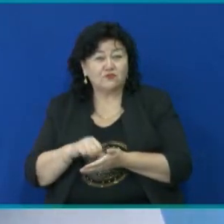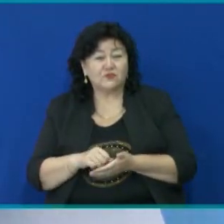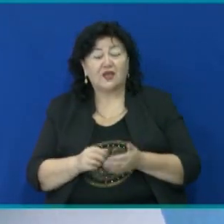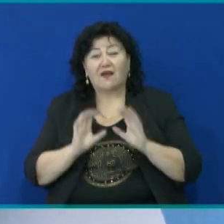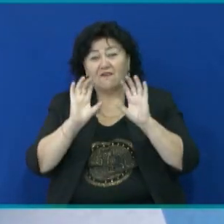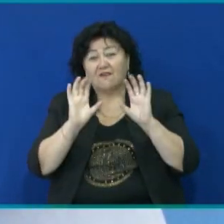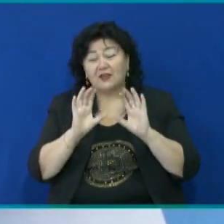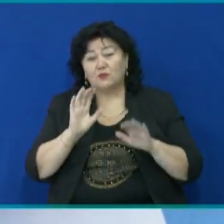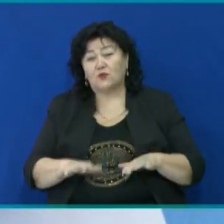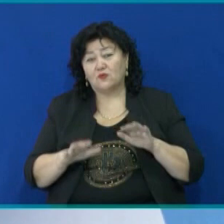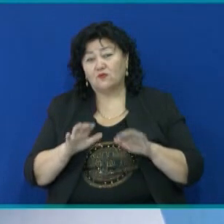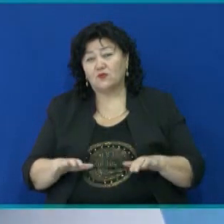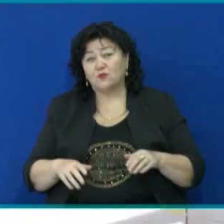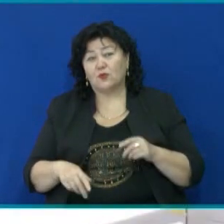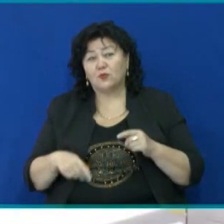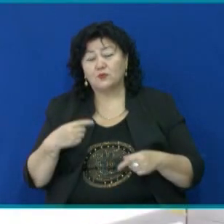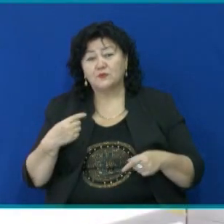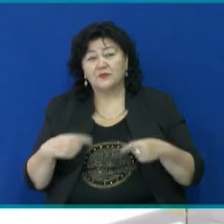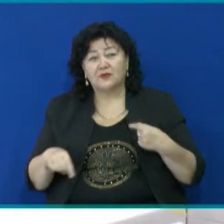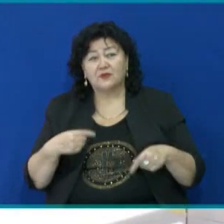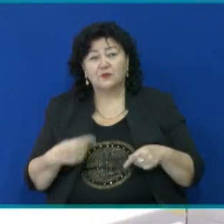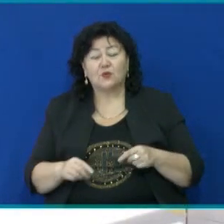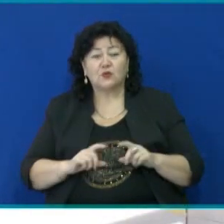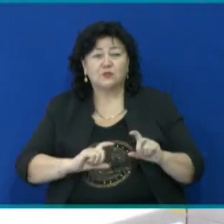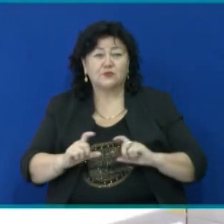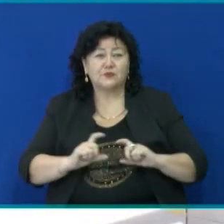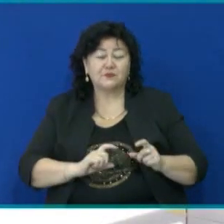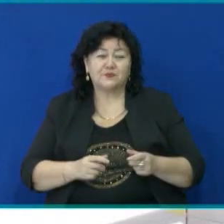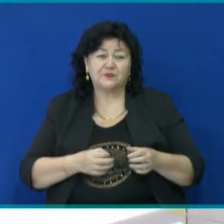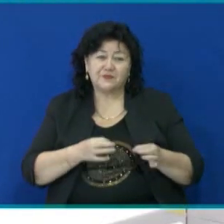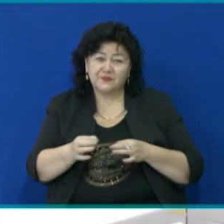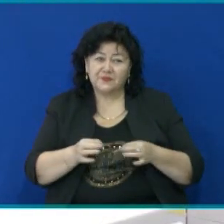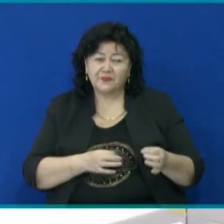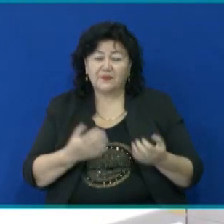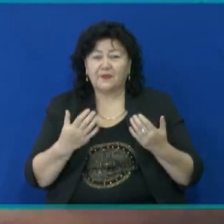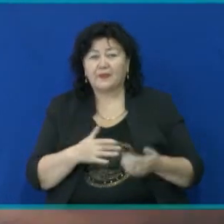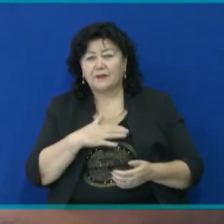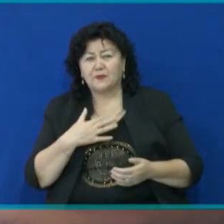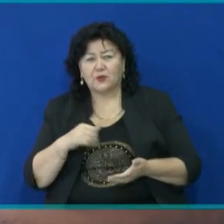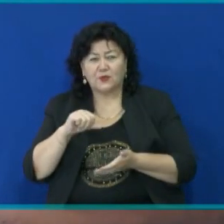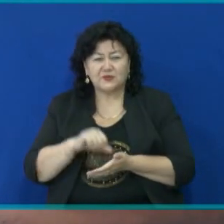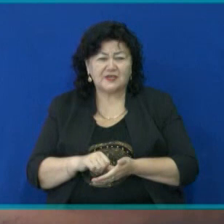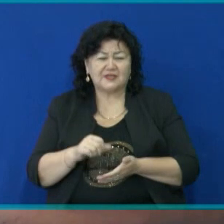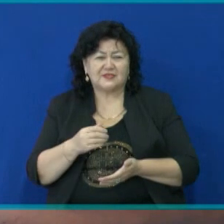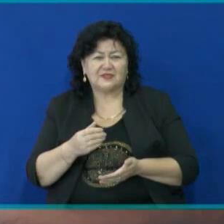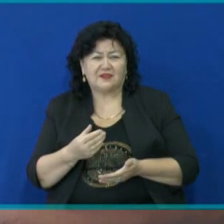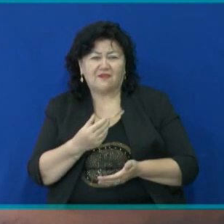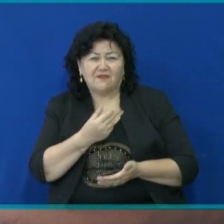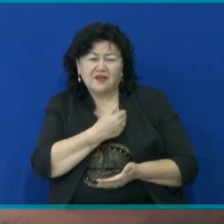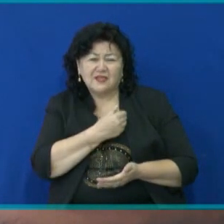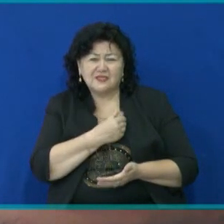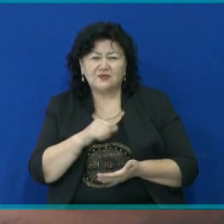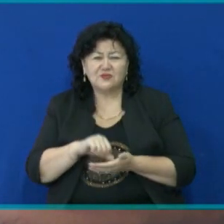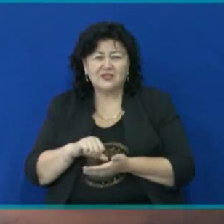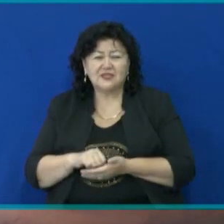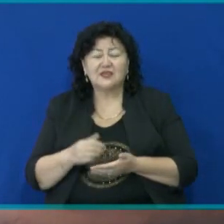волейбол, баскетбол, футбол, настольный теннис, тоғызқұмалақ, шахматы и шашки. Желающих принять участие было много, поэтому был проведен жесткий отбор, который